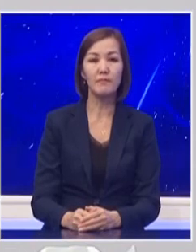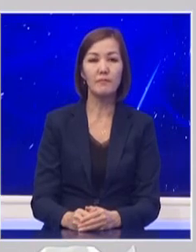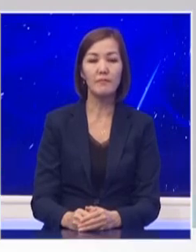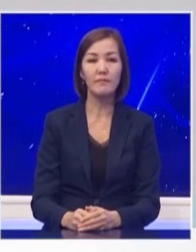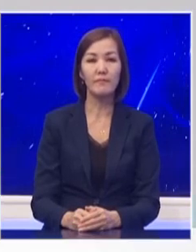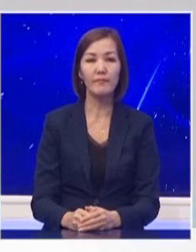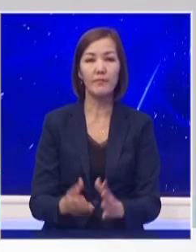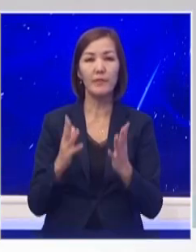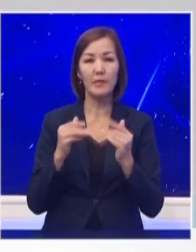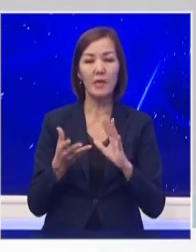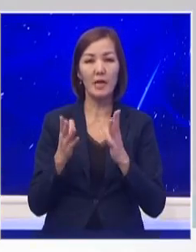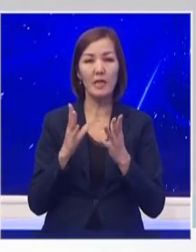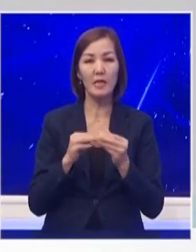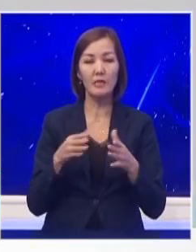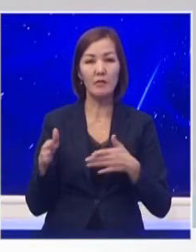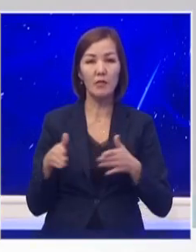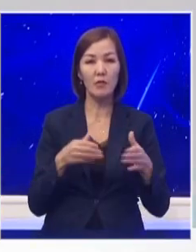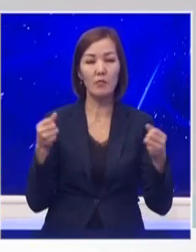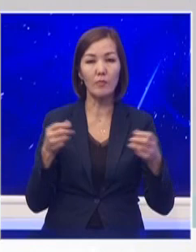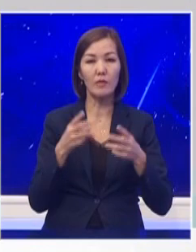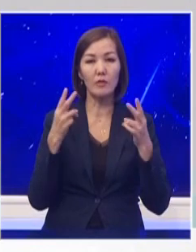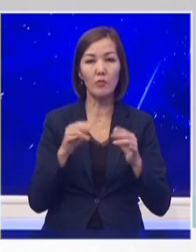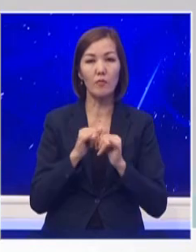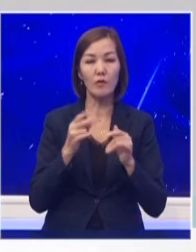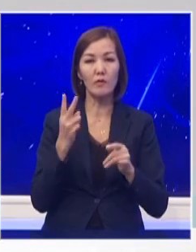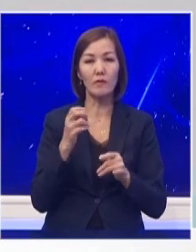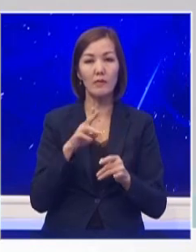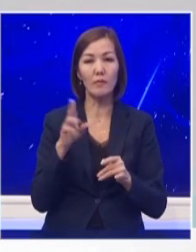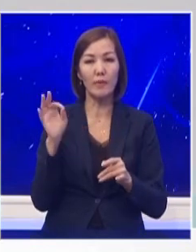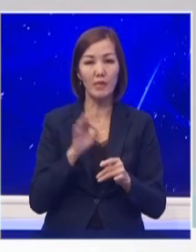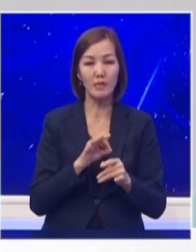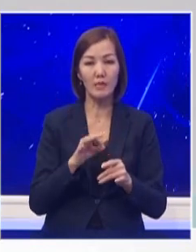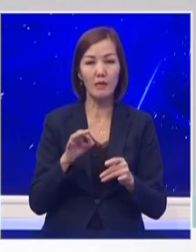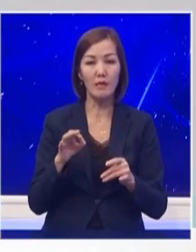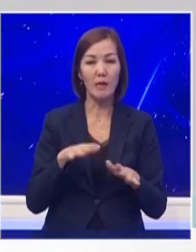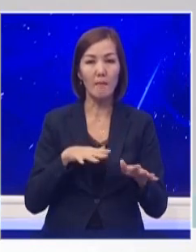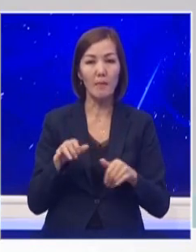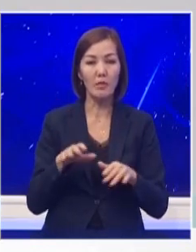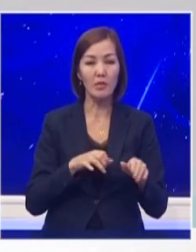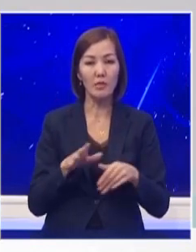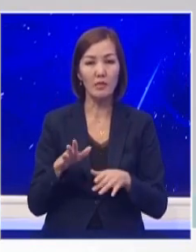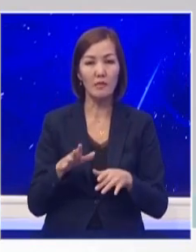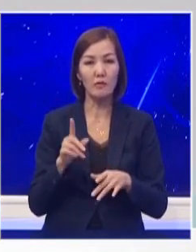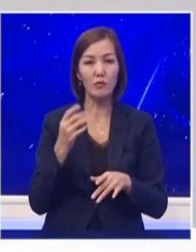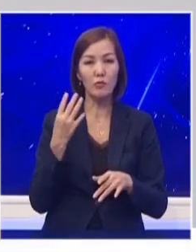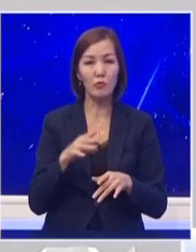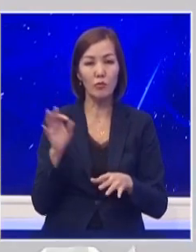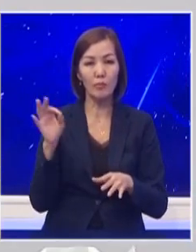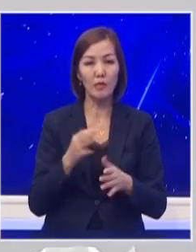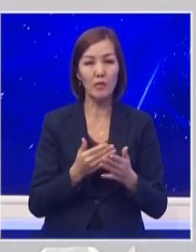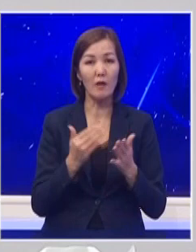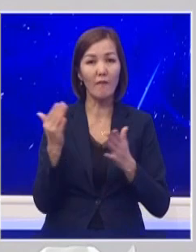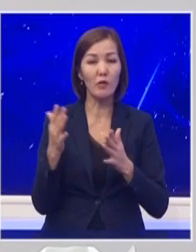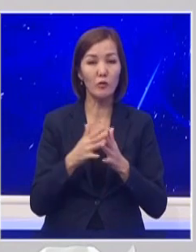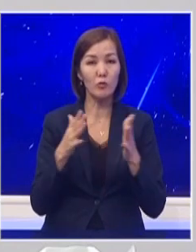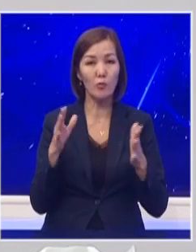количество дорожно-транспортных происшествий увеличилось на 200 процентов мошенничество на 140 процентов это большой показатель